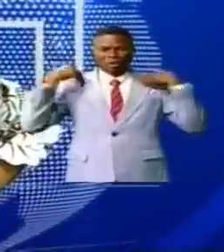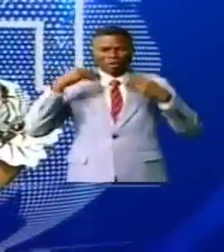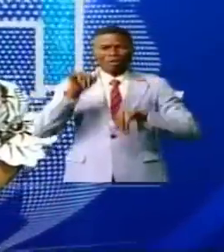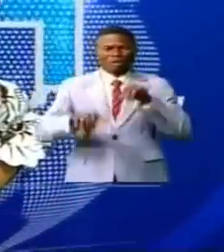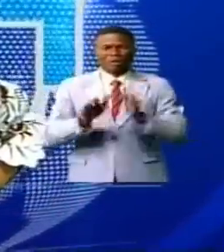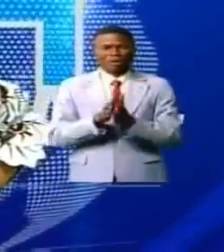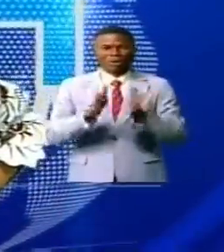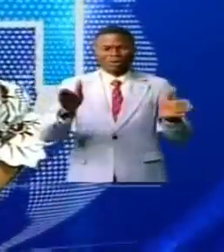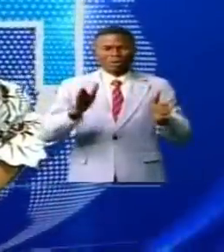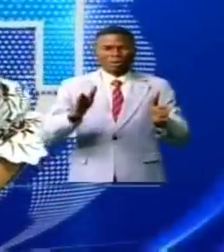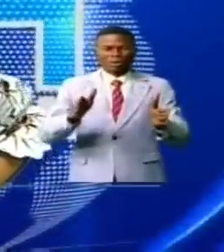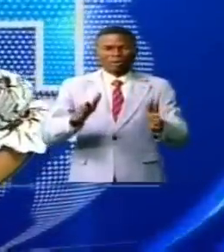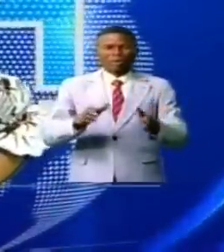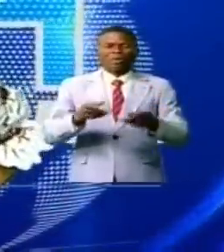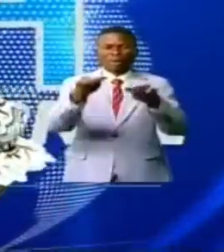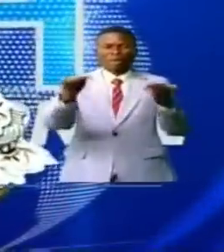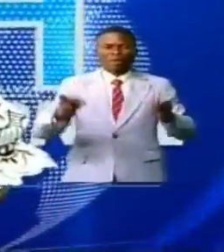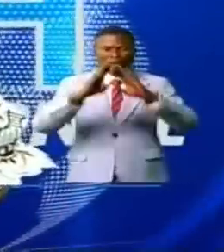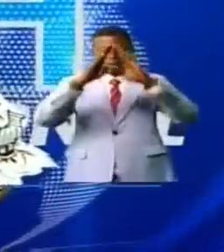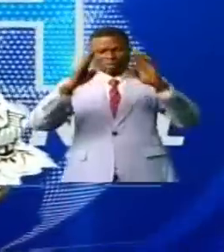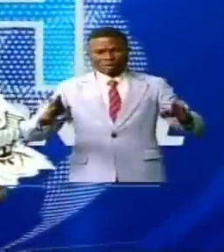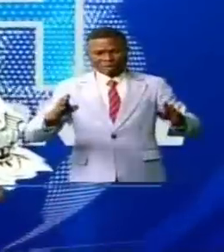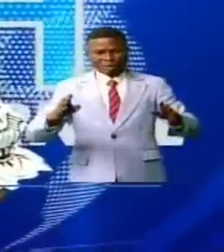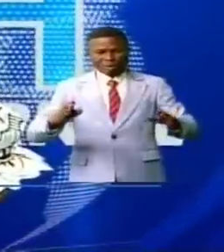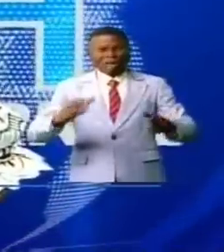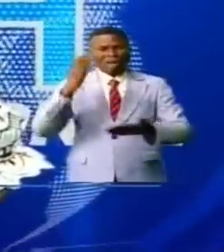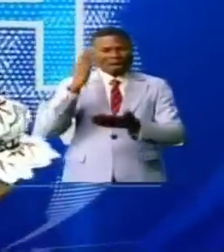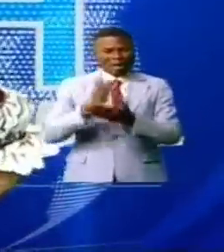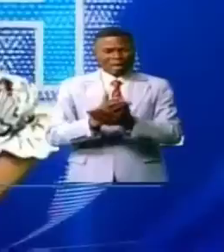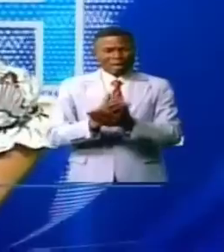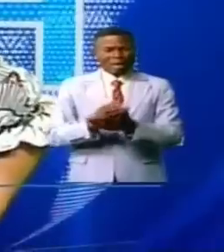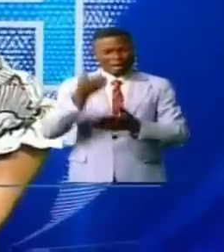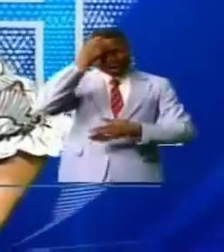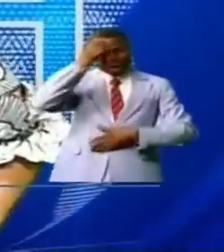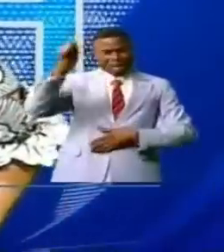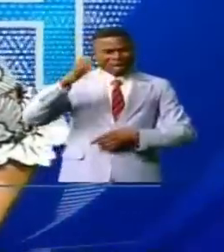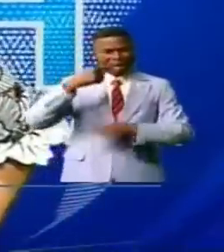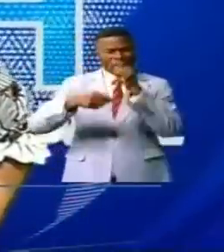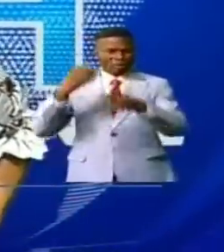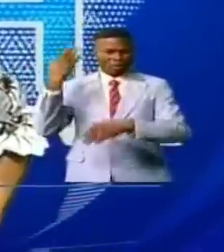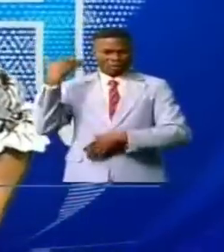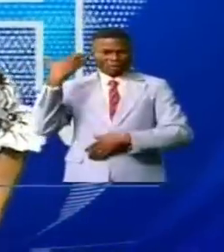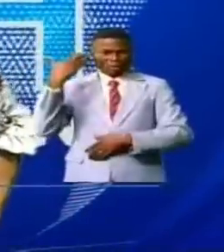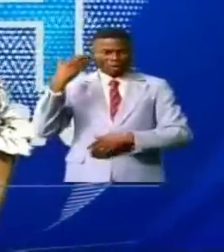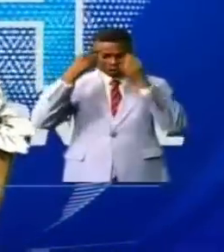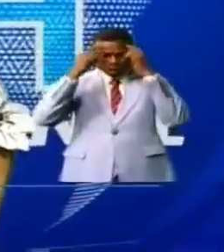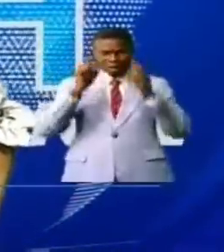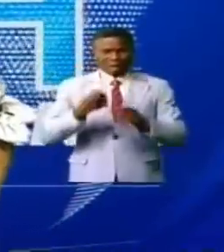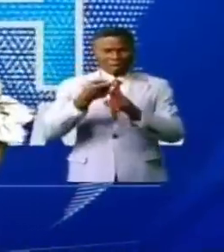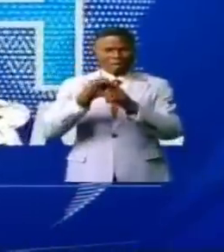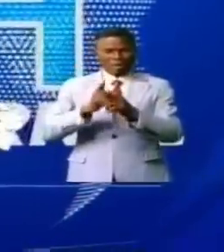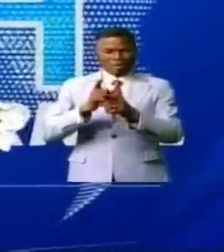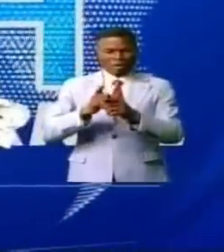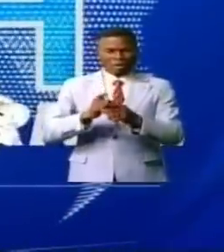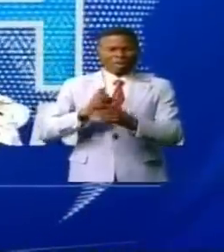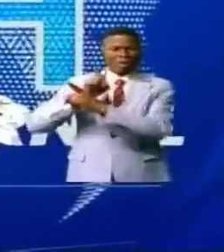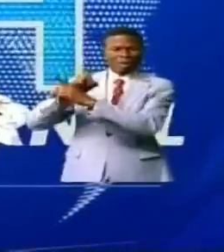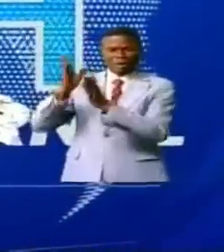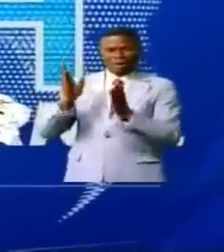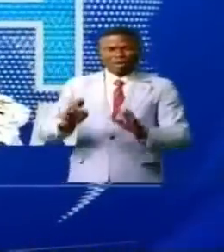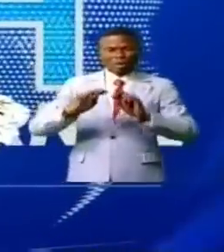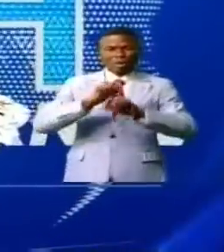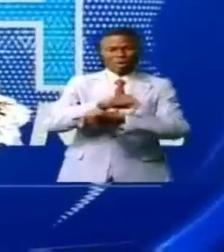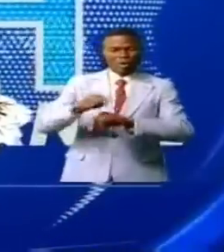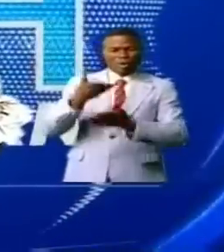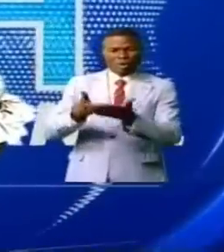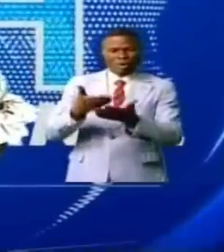secrétariat général à l'urbanisme et habitat vont bientôt mettre fin à leur grève entamée il y a peu. Décision prise par les syndicalistes de cette